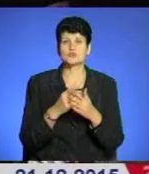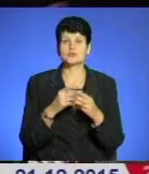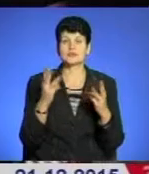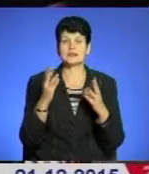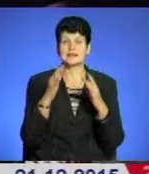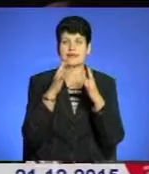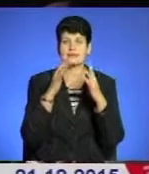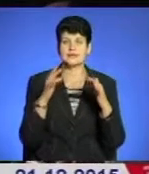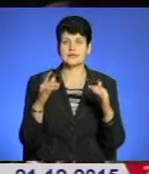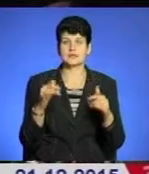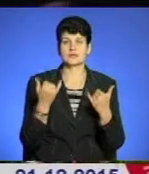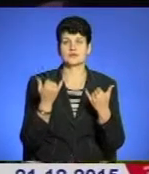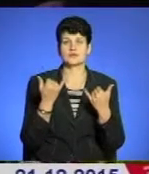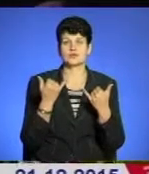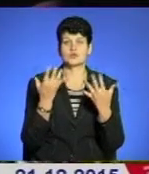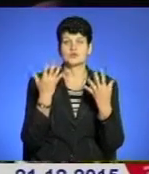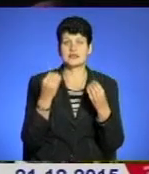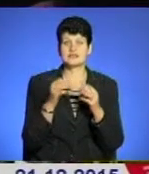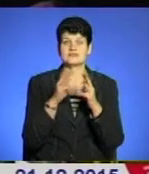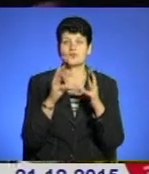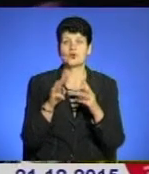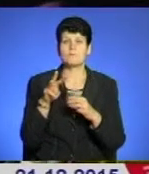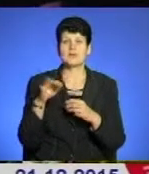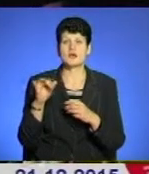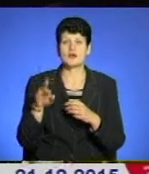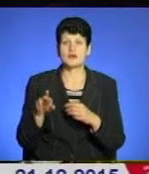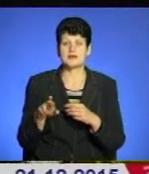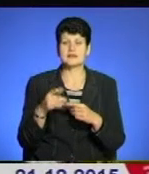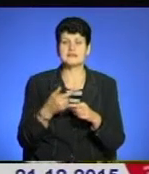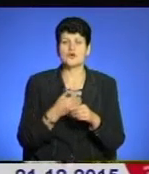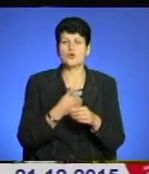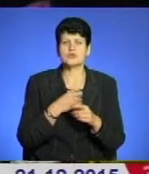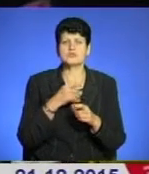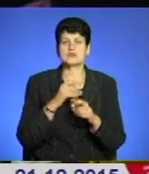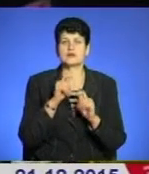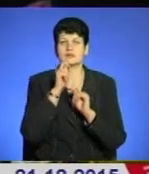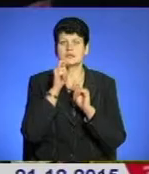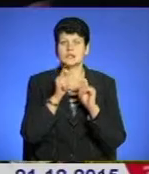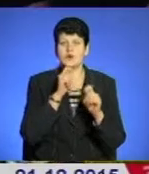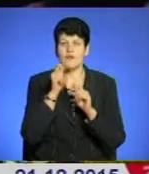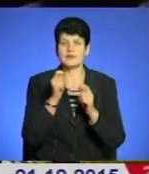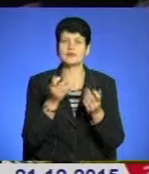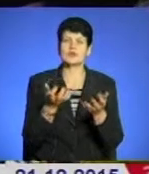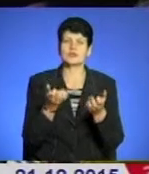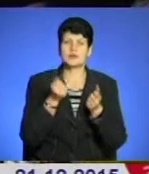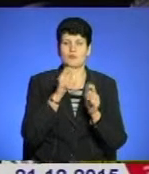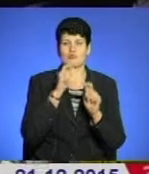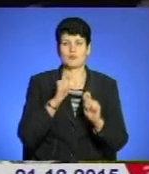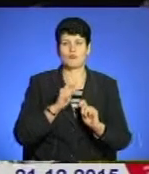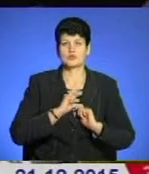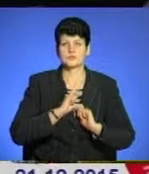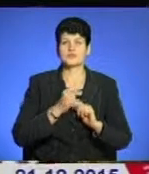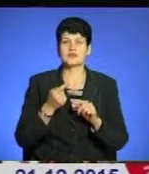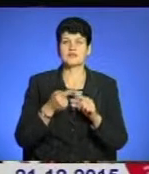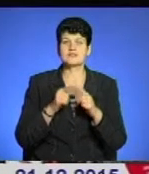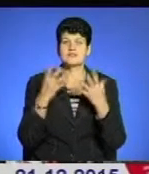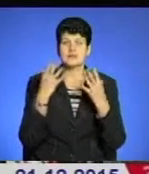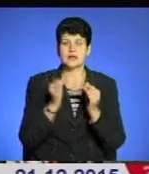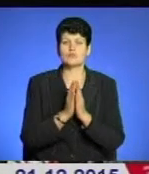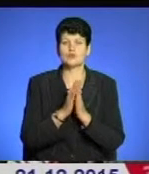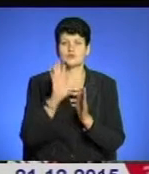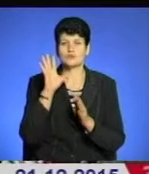проведемо саме сьогодні, в День Святого Миколая. Це день, коли хочеться дарувати і отримувати подарунки. Я думаю, що в цей день ми всі просимо